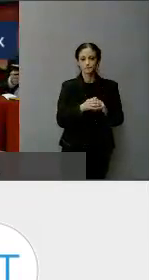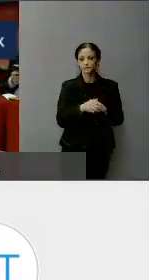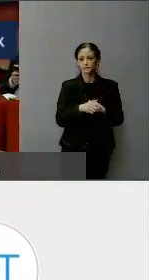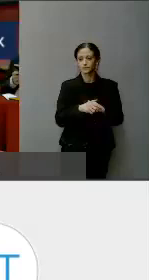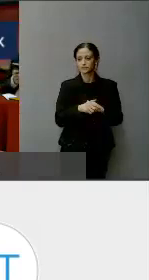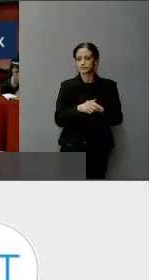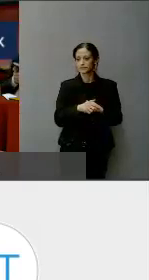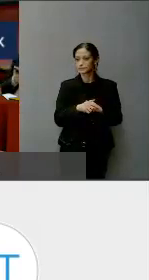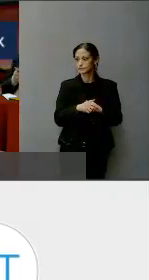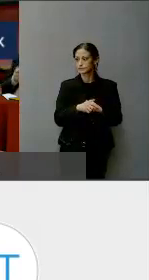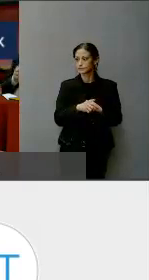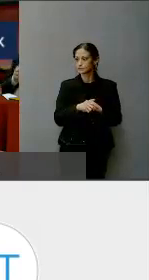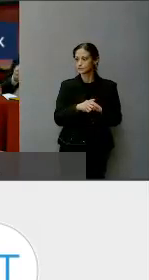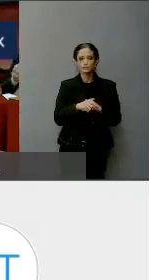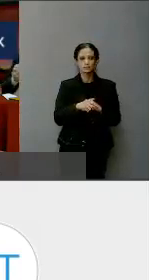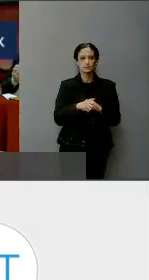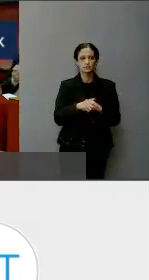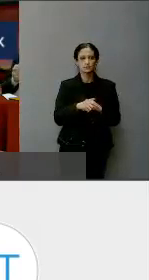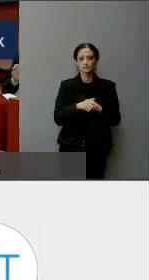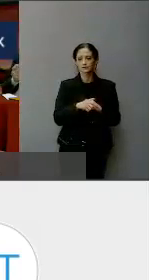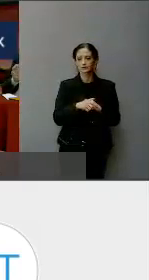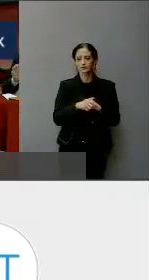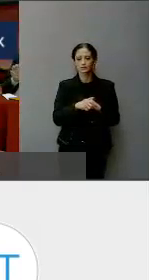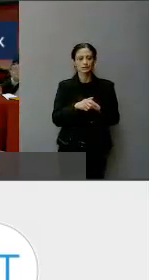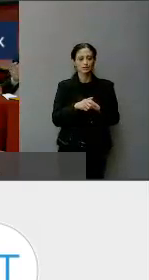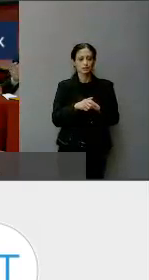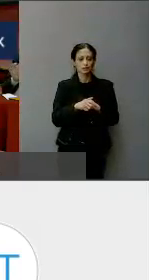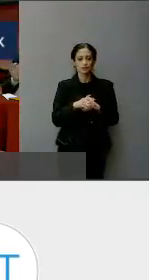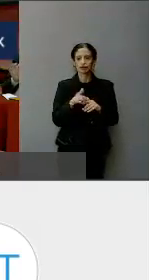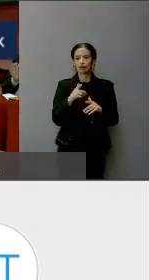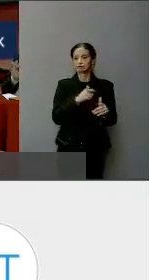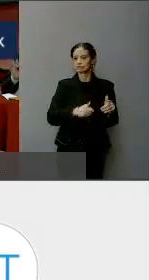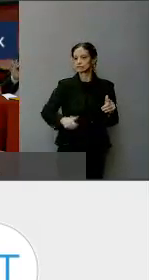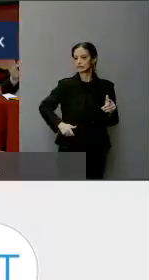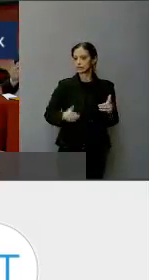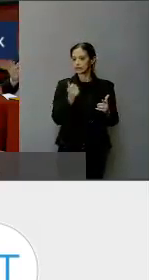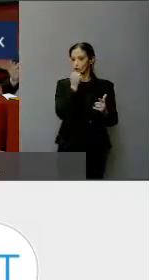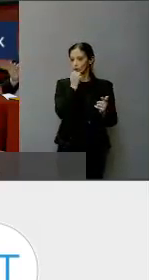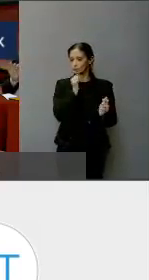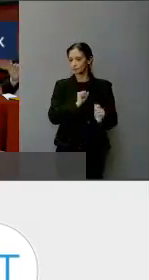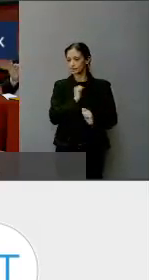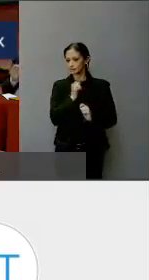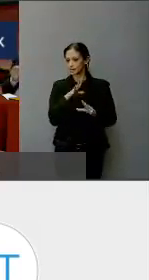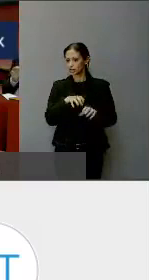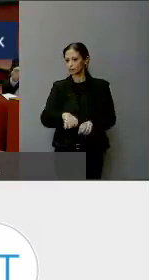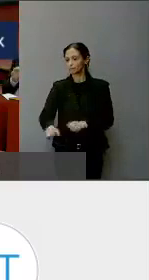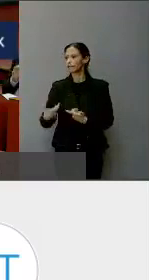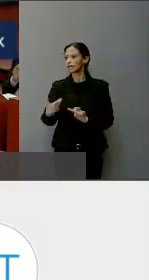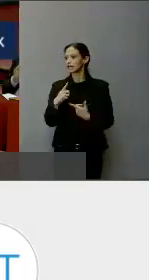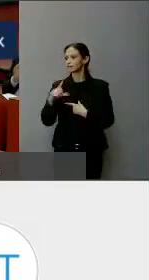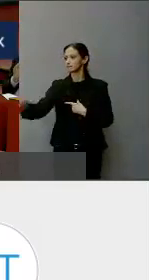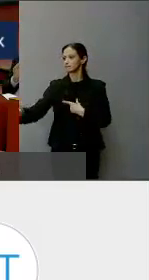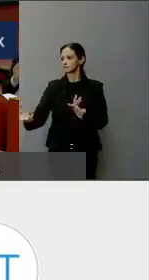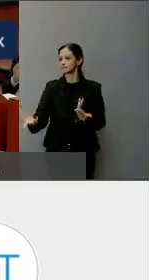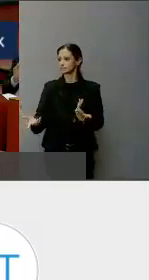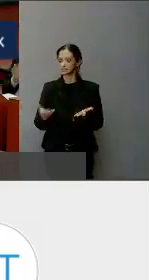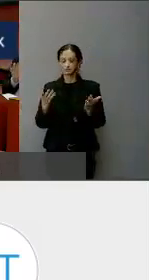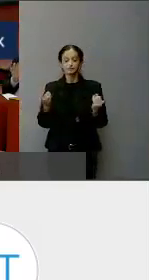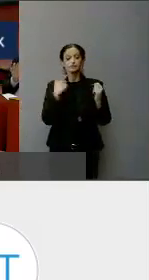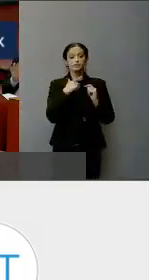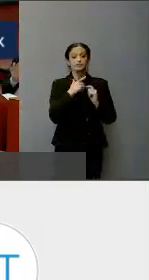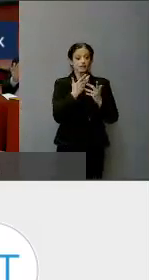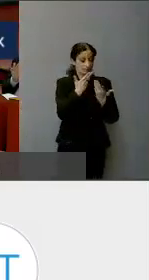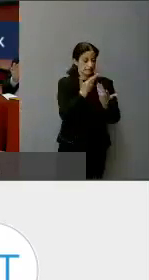questo il tema perché noi doveva rimanere in aula ma il sindaco ma il re territorio che deve rimanere integro e